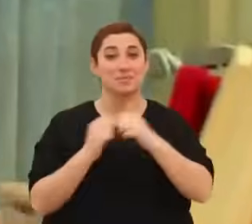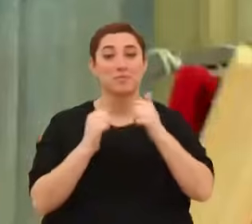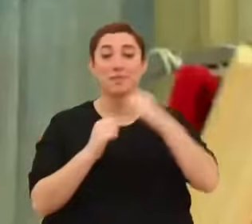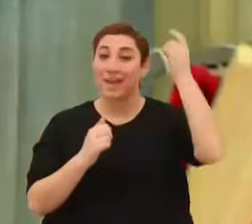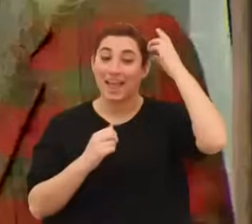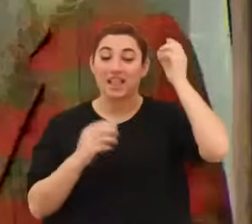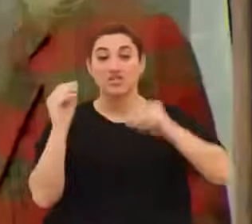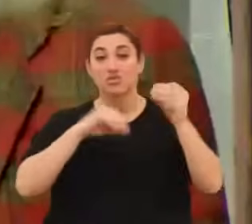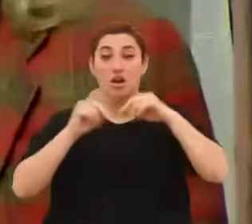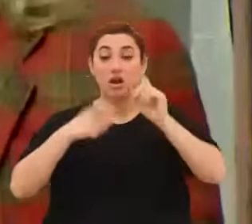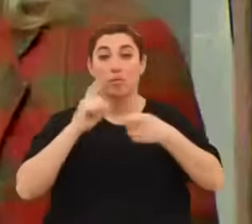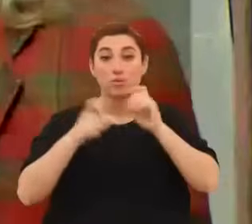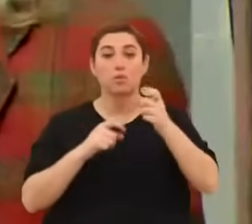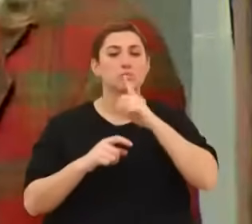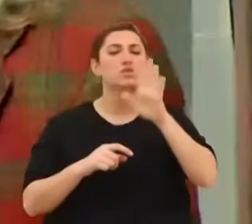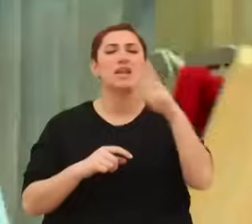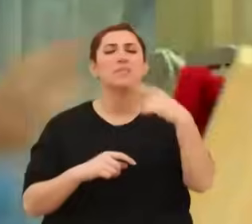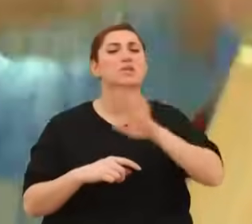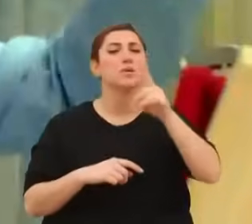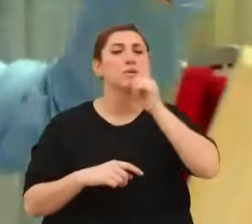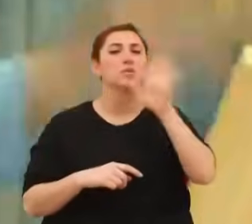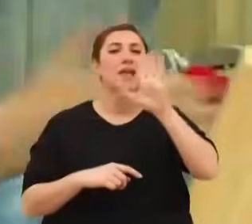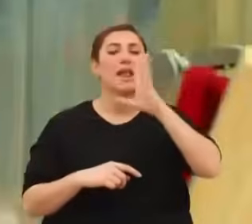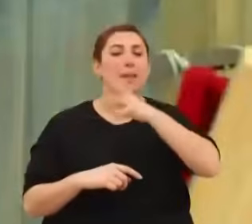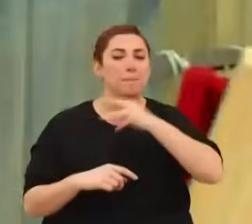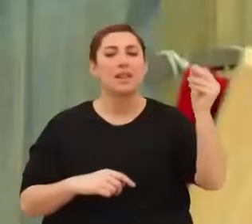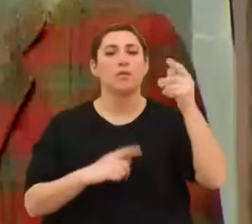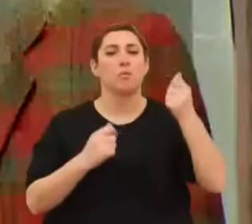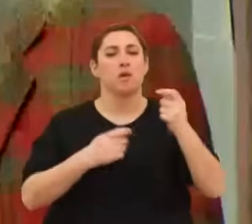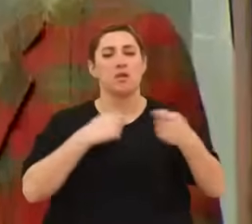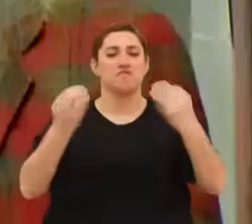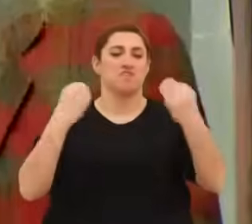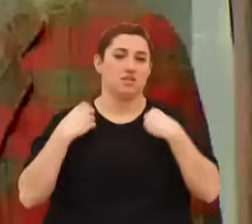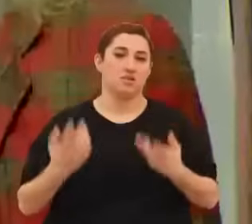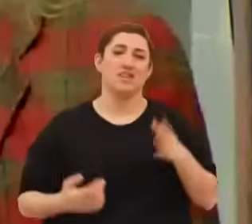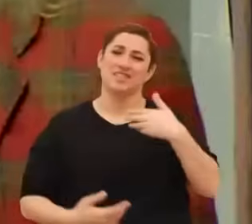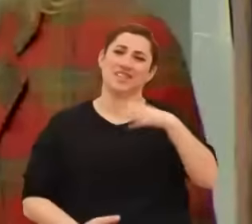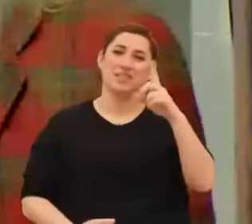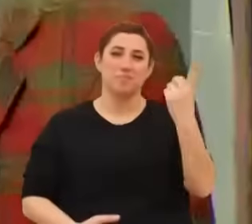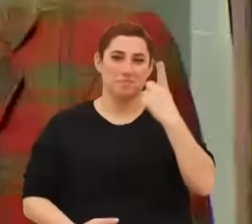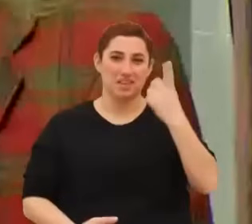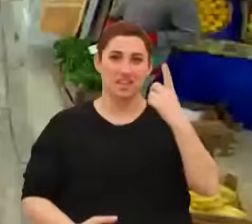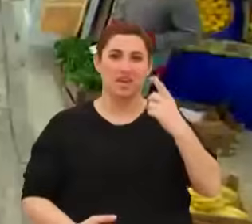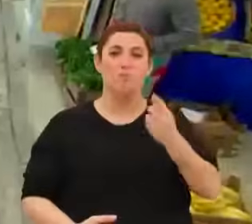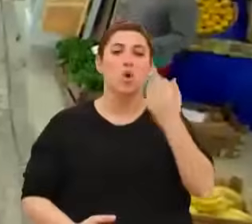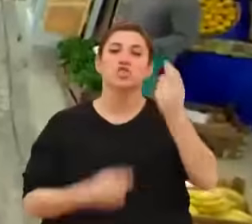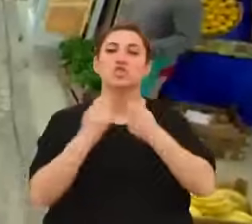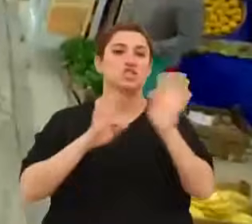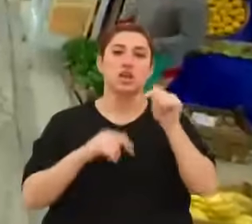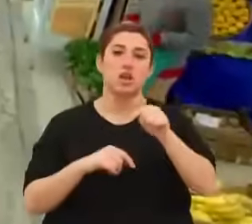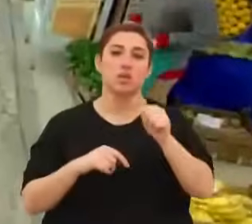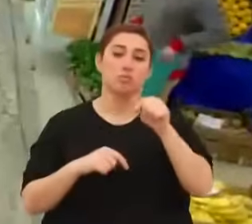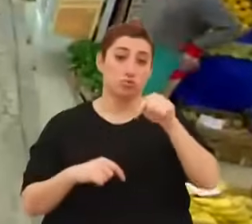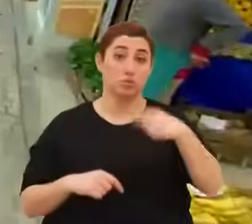kelleye çare bulalım. Değil 150 bini, 150 milyona para demeyiz ya. Dur da, bir kere bu boş iş değil, tamam mı? Bir